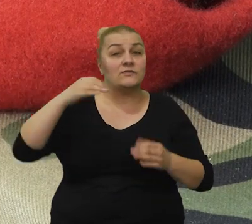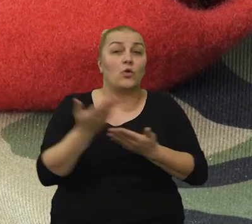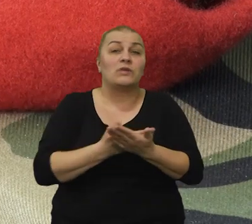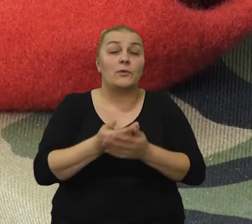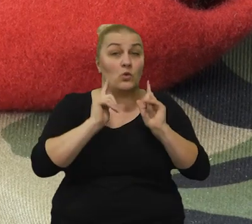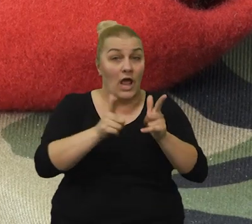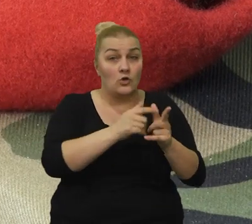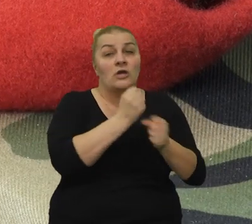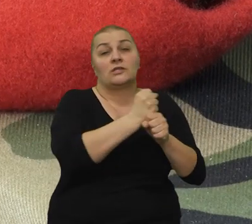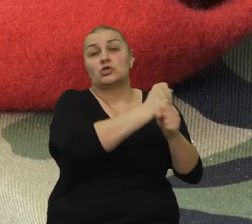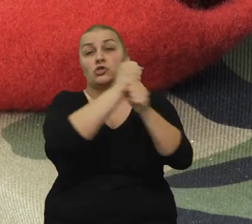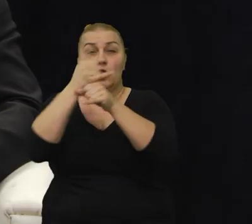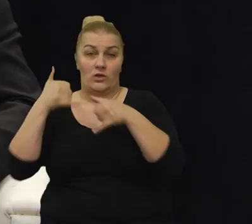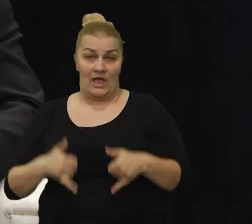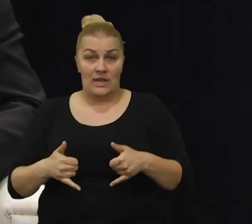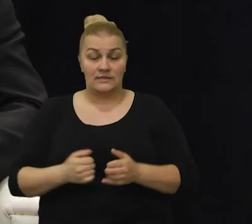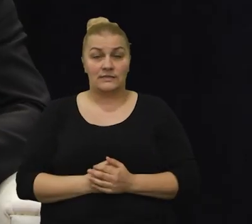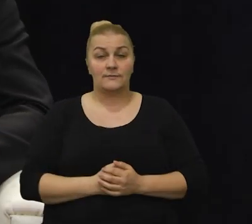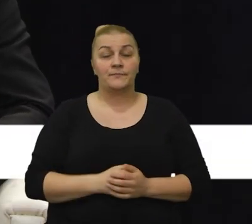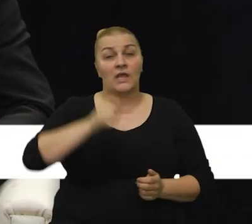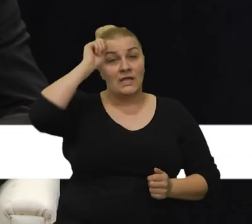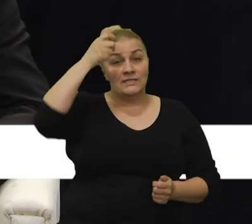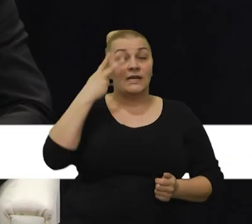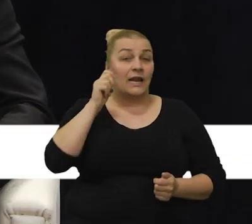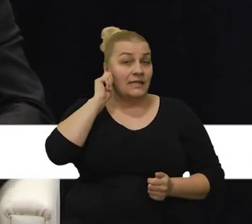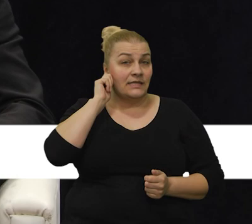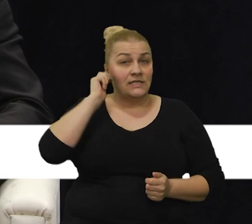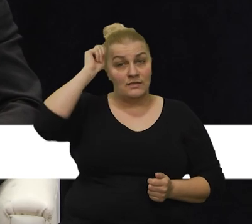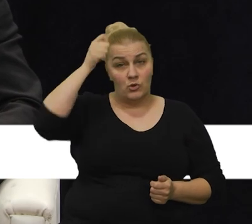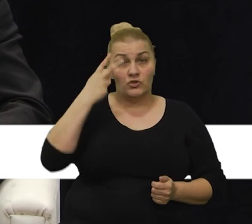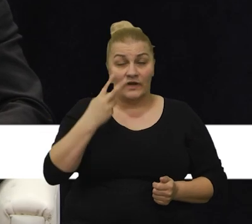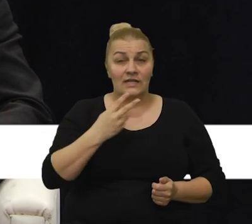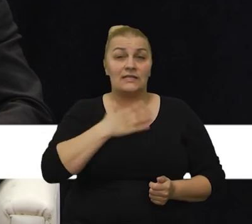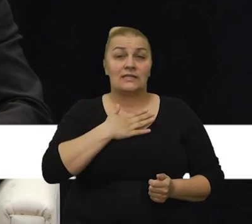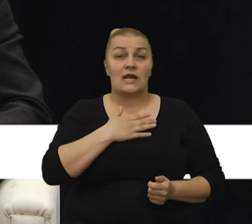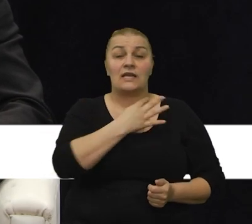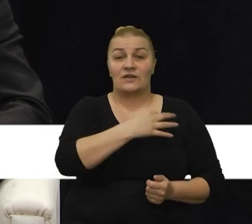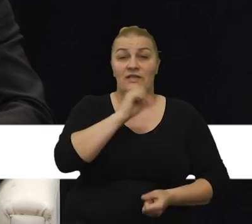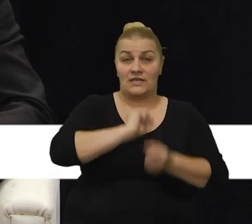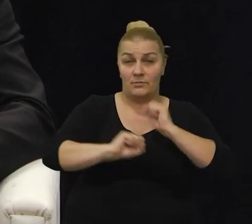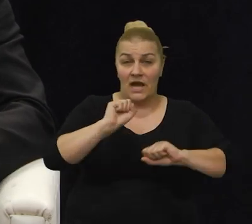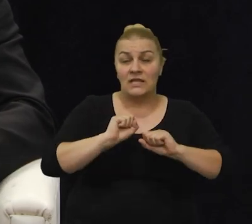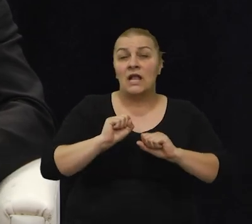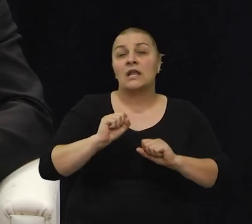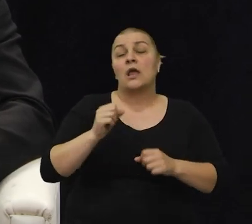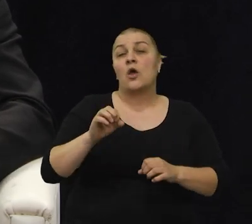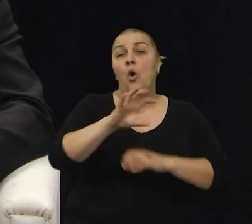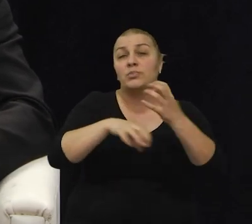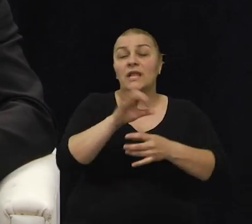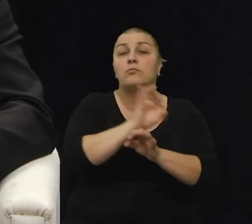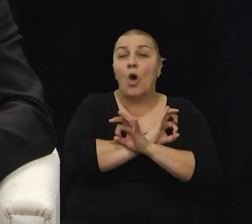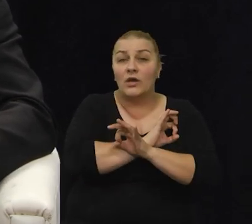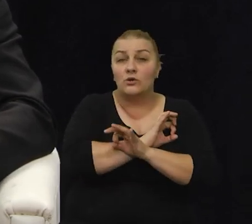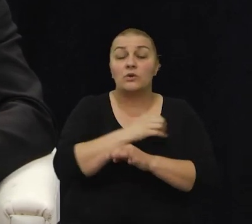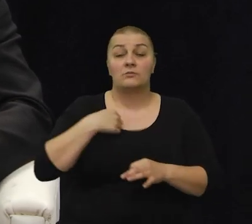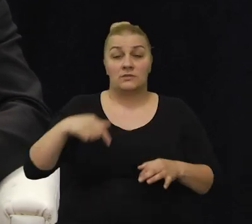ratu i održanog do današnjih dana. Cijenjene gledateljice, poštovani gledatelji, dragi hrvatski branitelji, obitelji poginulih hrvatskih vitezova, lijep